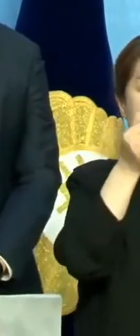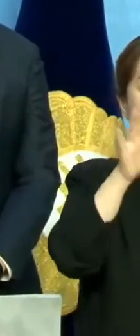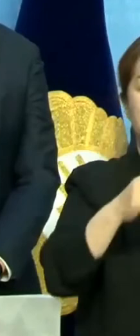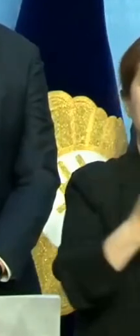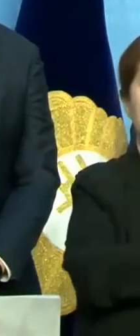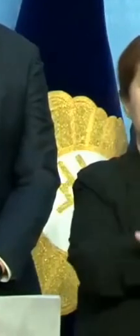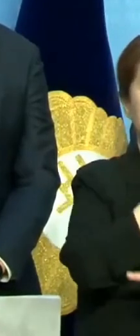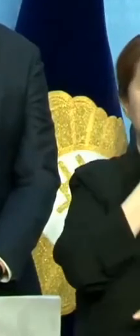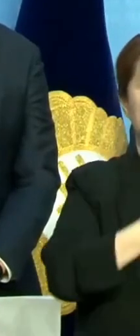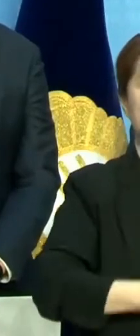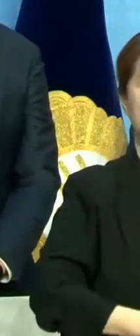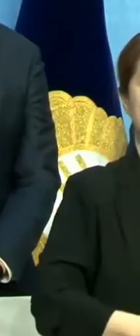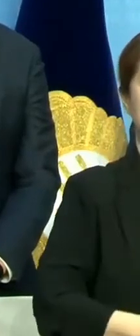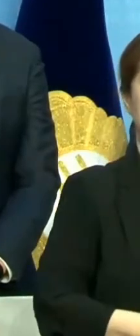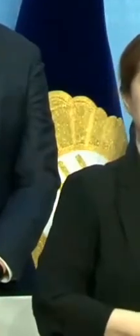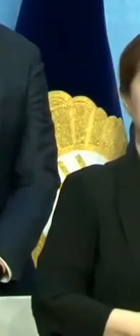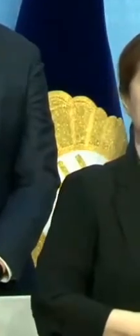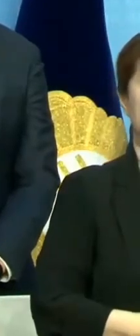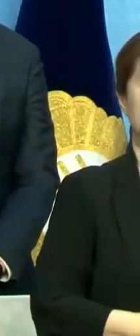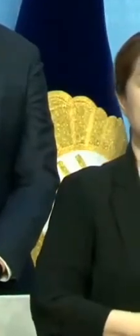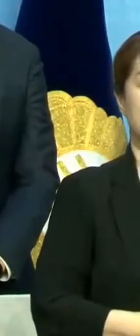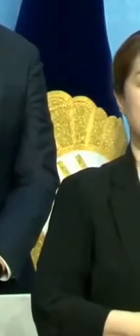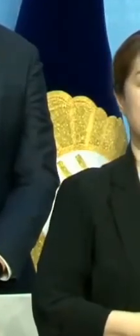달라지지 않았습니다.